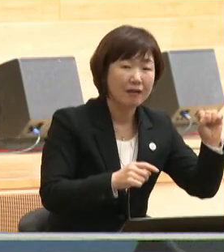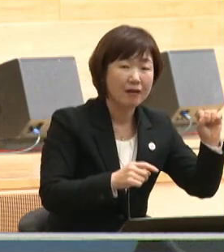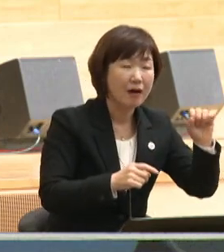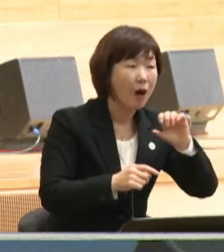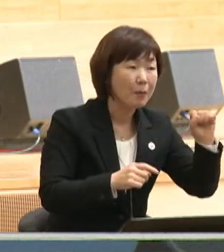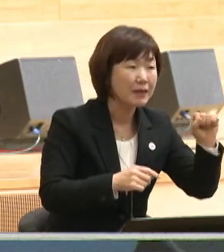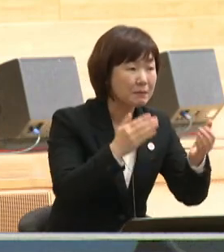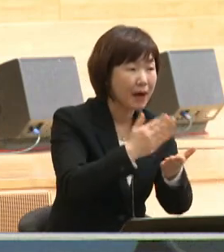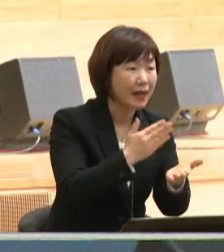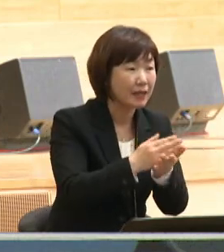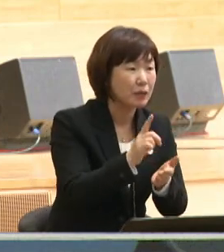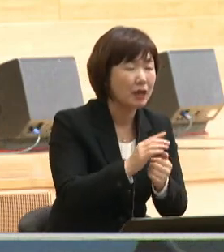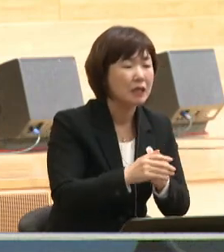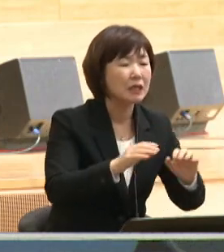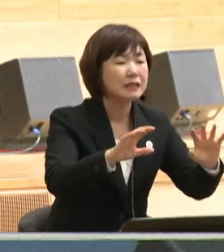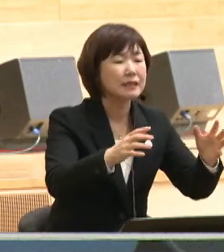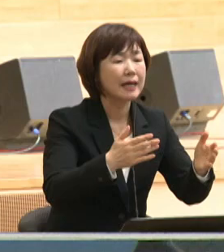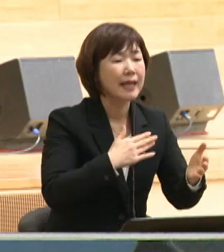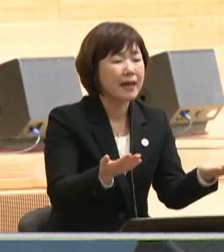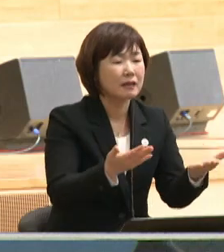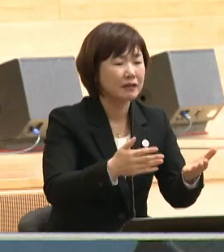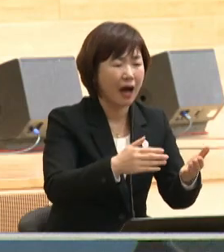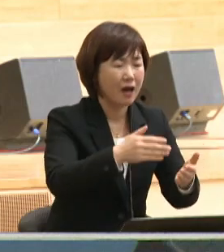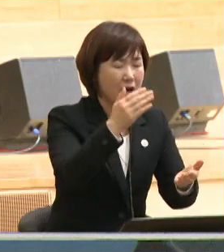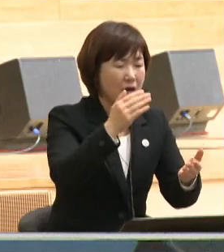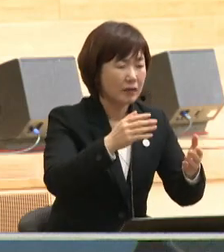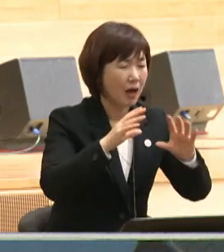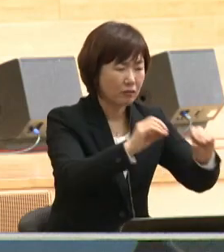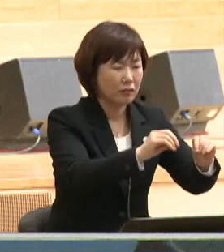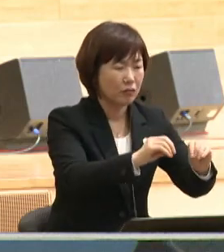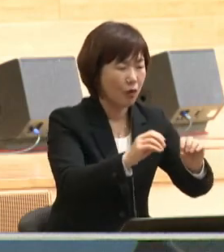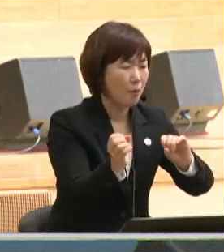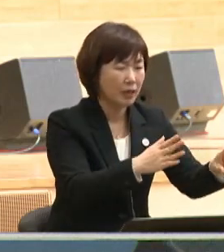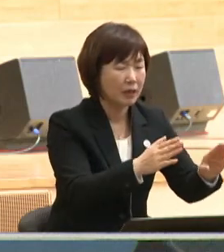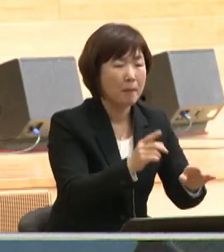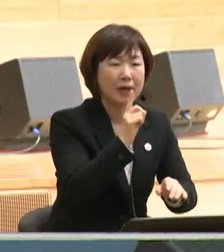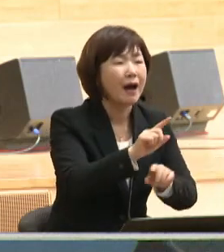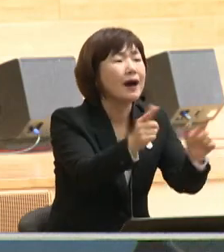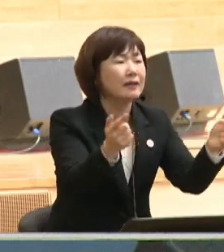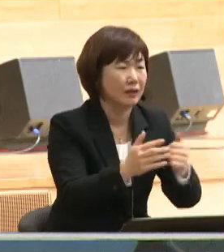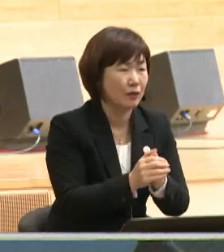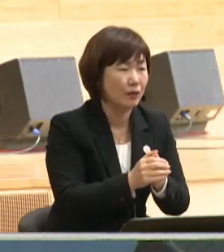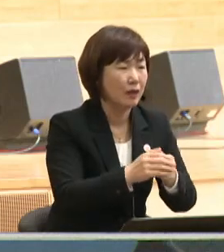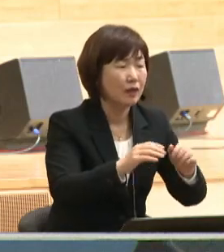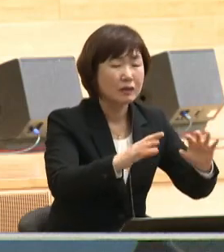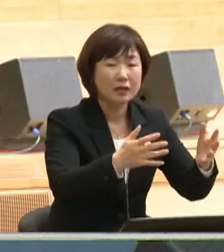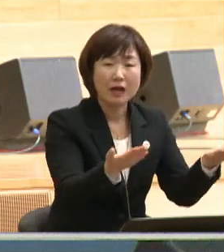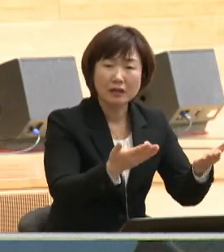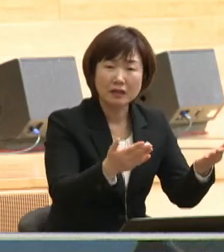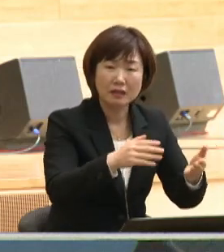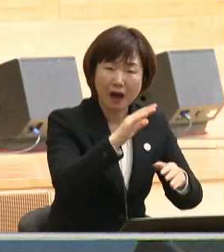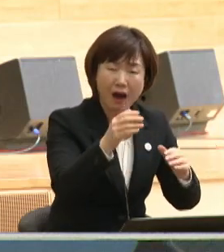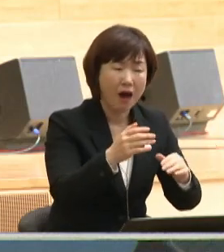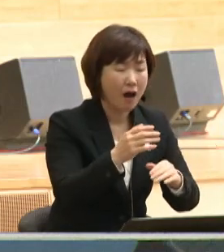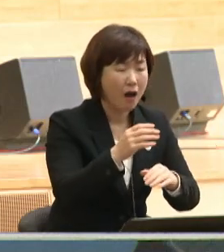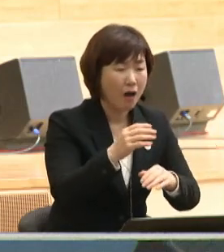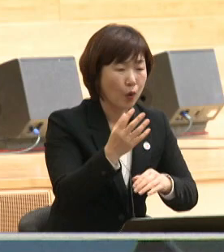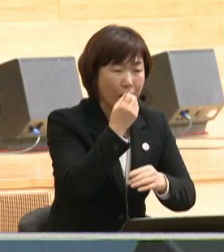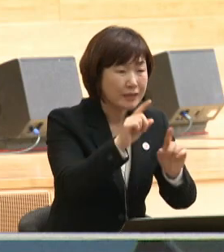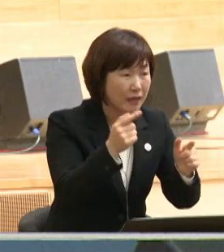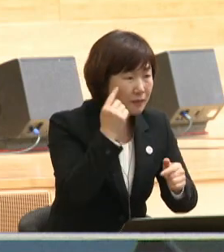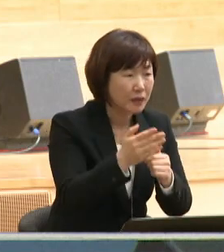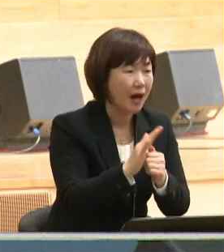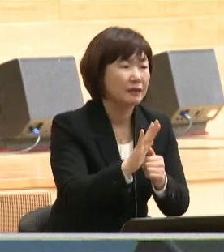그만두라는 이야기가 아닙니다 세상에 이런 세속적인 것이니까 그보다 더 거룩하고 고귀한 그 하나님의